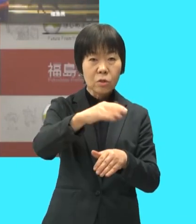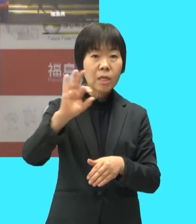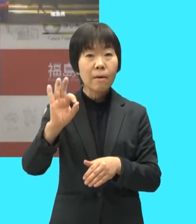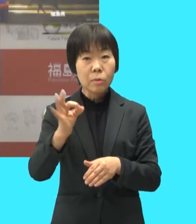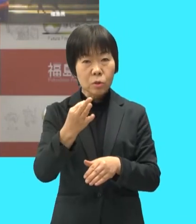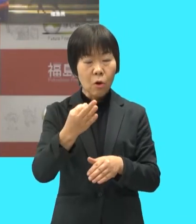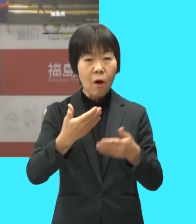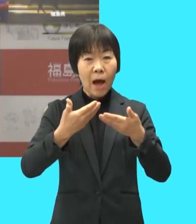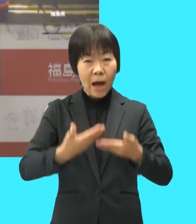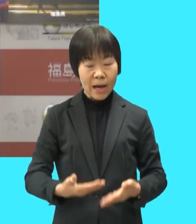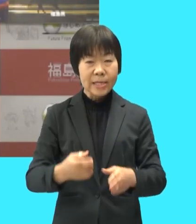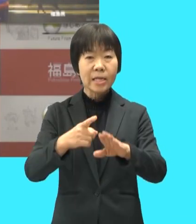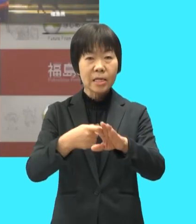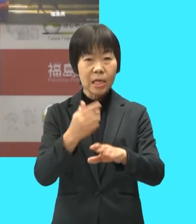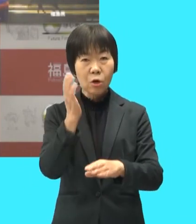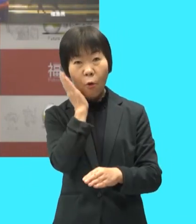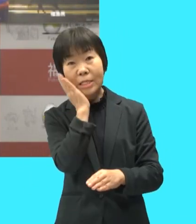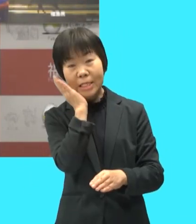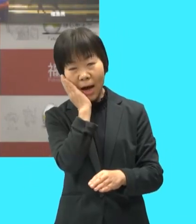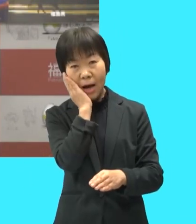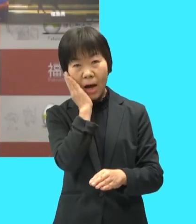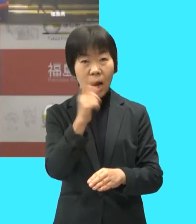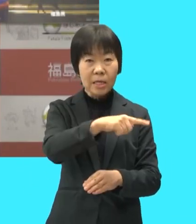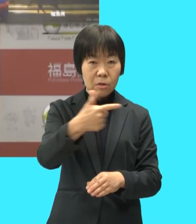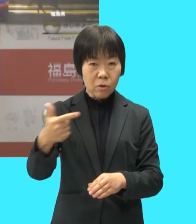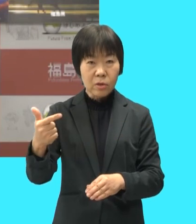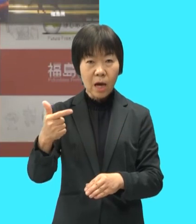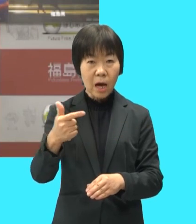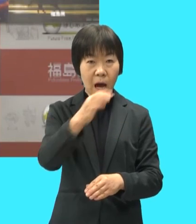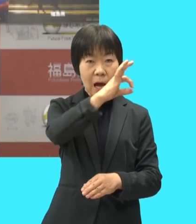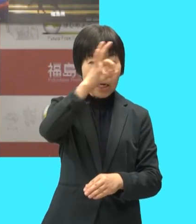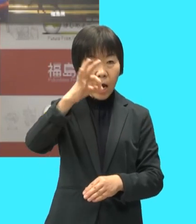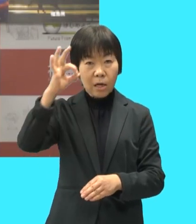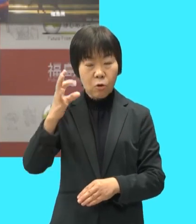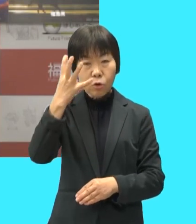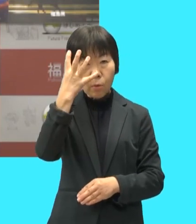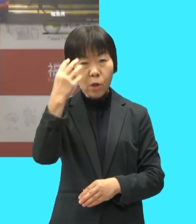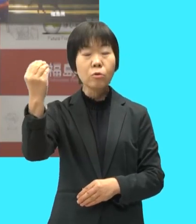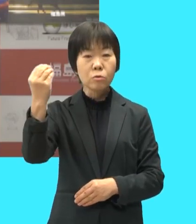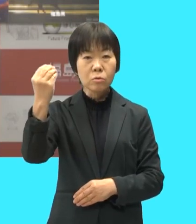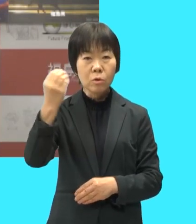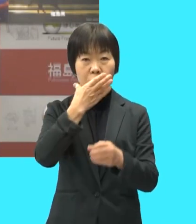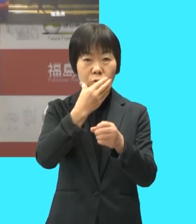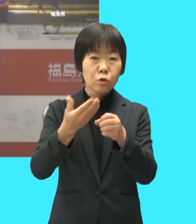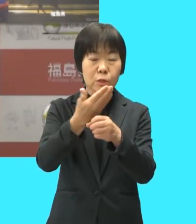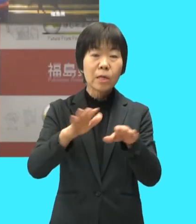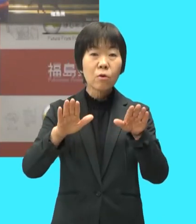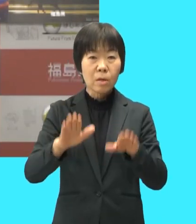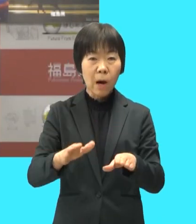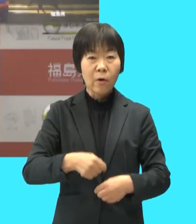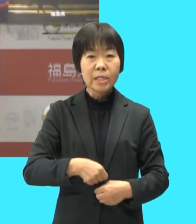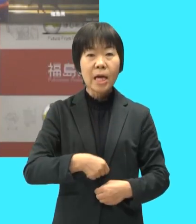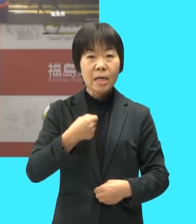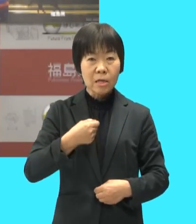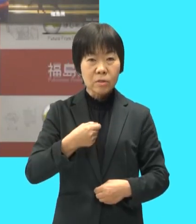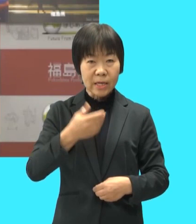の安全性と美味しさ、さまざまな観光の魅力など福島の今を正確